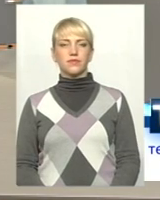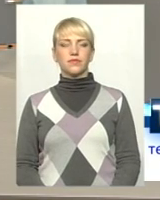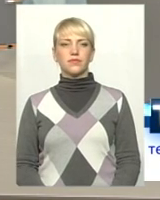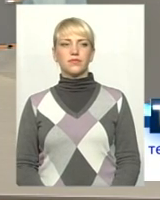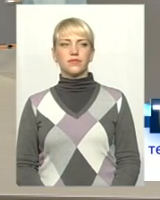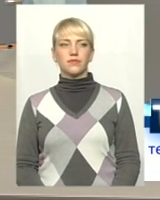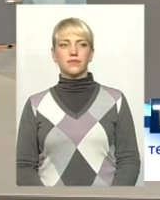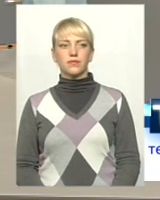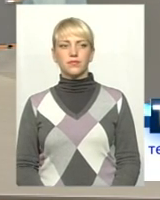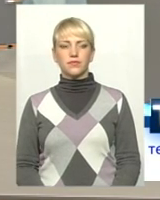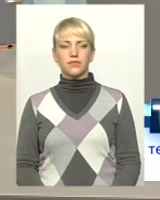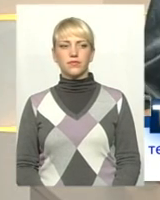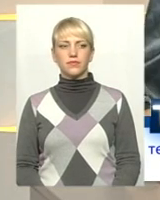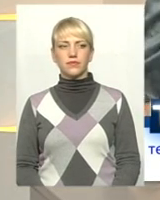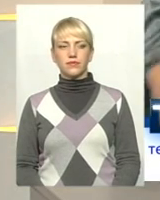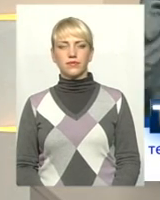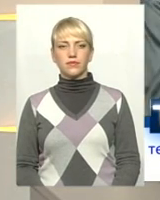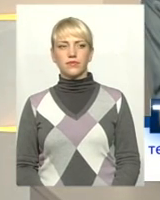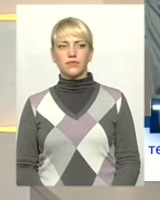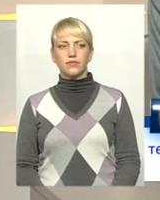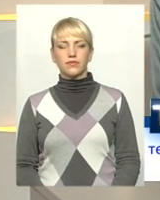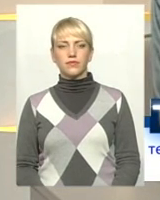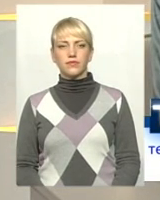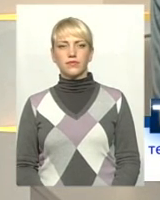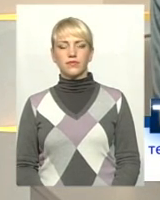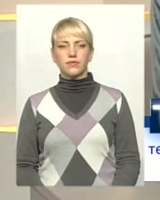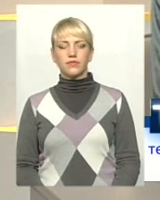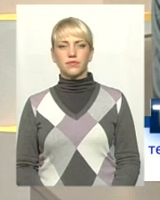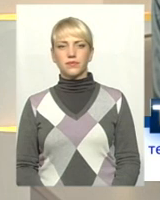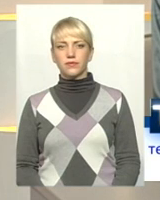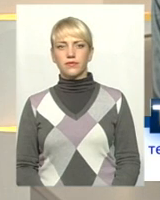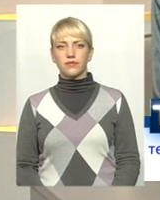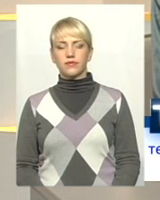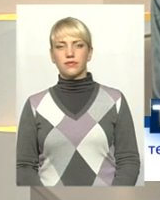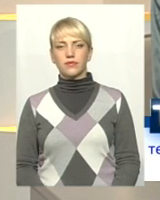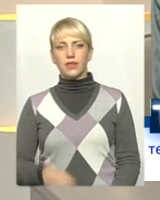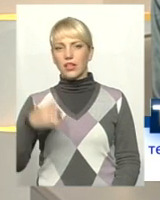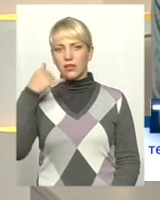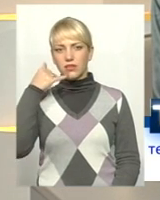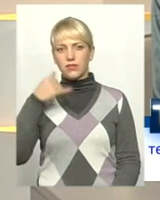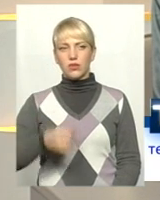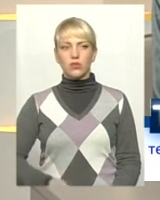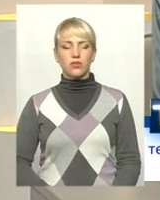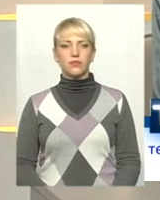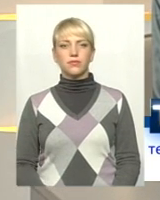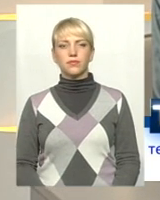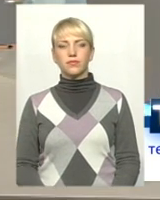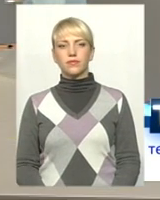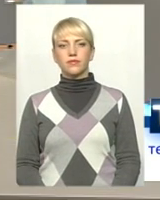так? Звичайно. Насамперед дзвінки 61 90 60. Слухаємо вас. Говоріть, будь ласка.